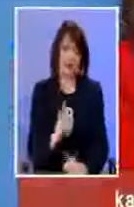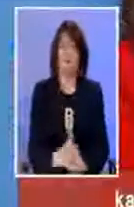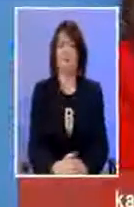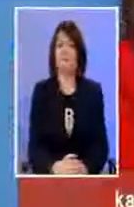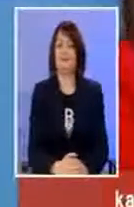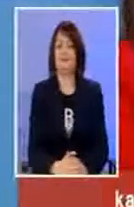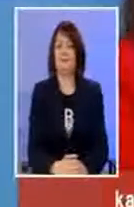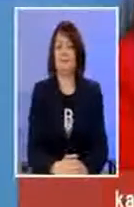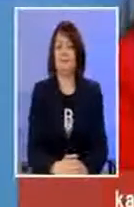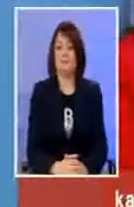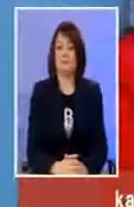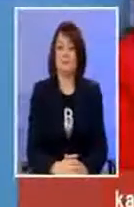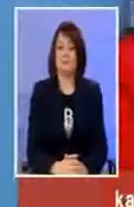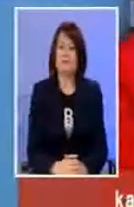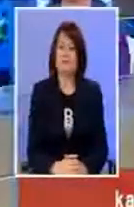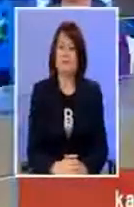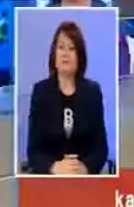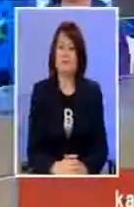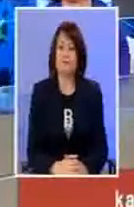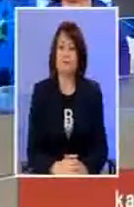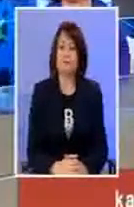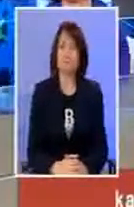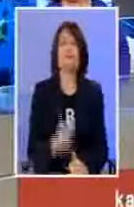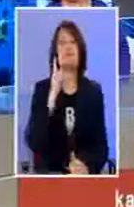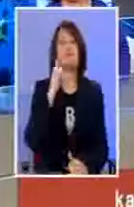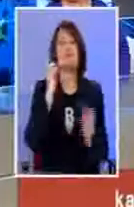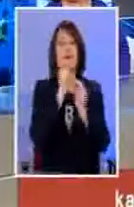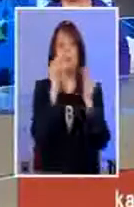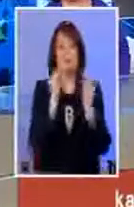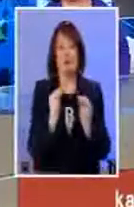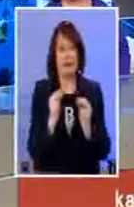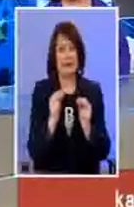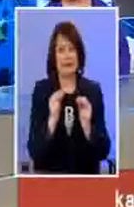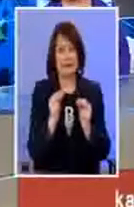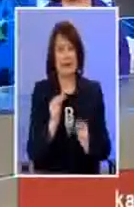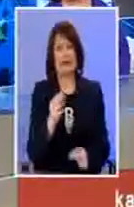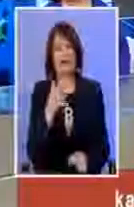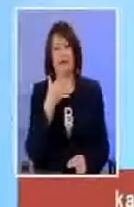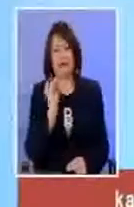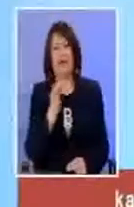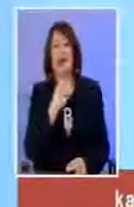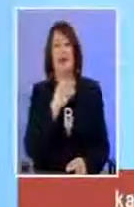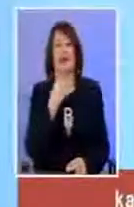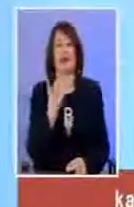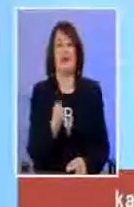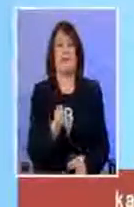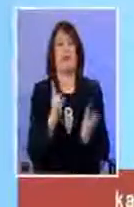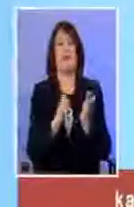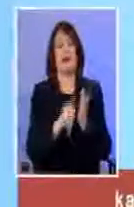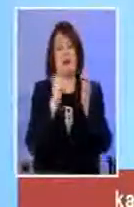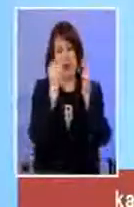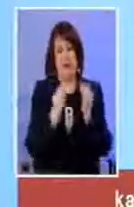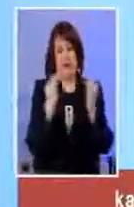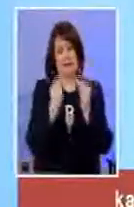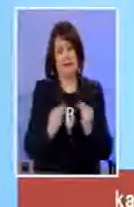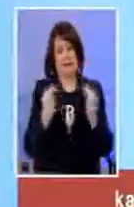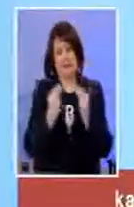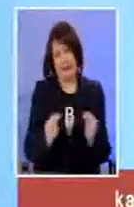τις ομάδες των ανθρώπων. Η αφετηρία και το αποτέλεσμα πρέπει, είναι ίδια. Ότι υπάρχουν οι ανάγκες και πρέπει να λυθούν οι